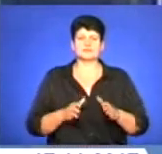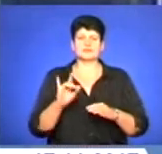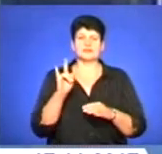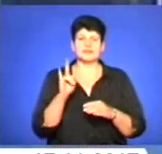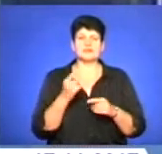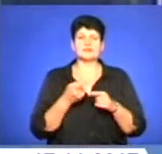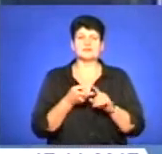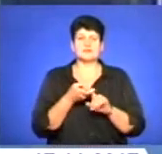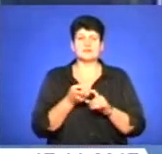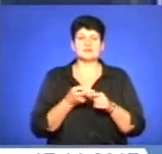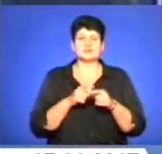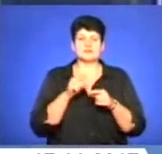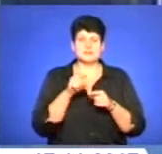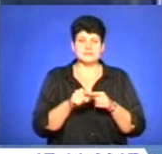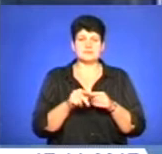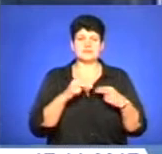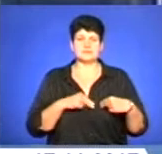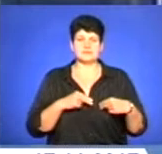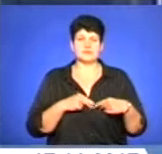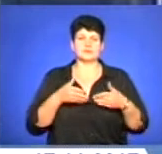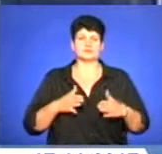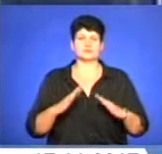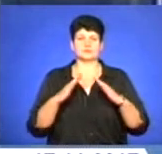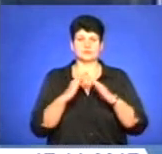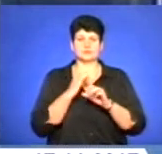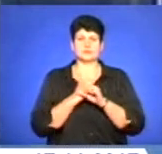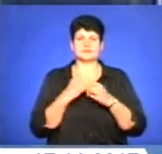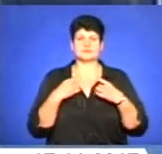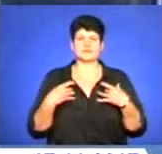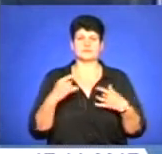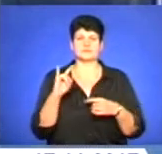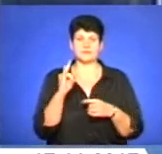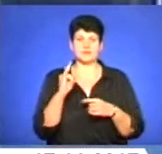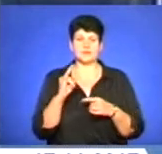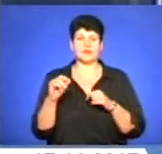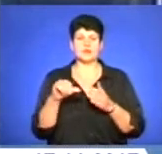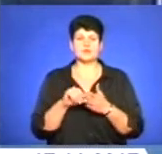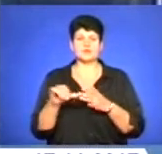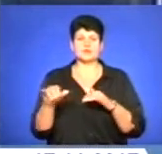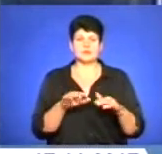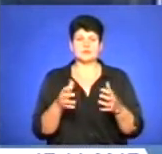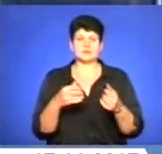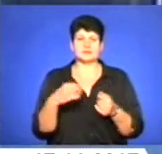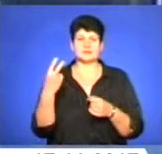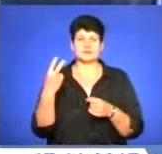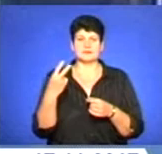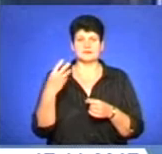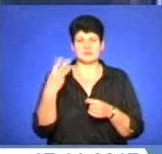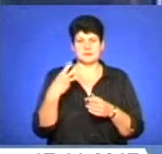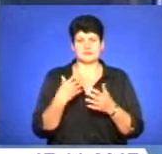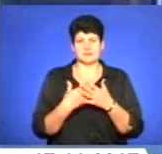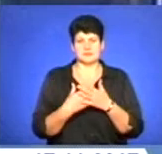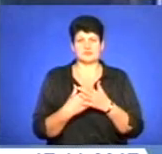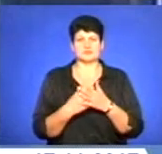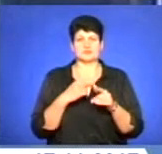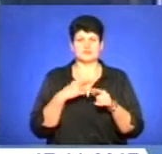Тернополі працівники обласного перинатального центру влаштували свято малюка. Участь у заході взяли близько 30 передчасно народжених дітей та